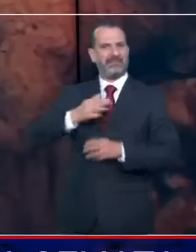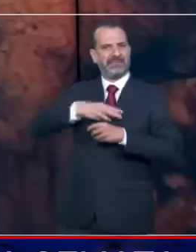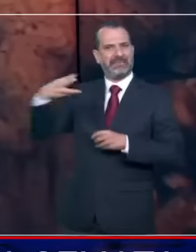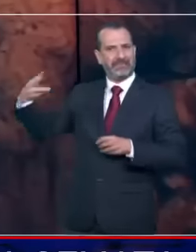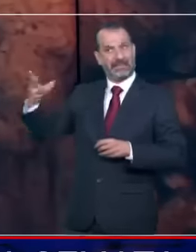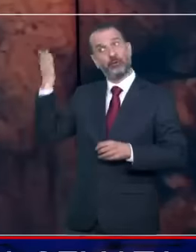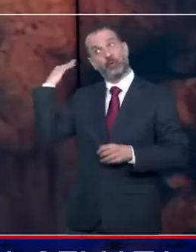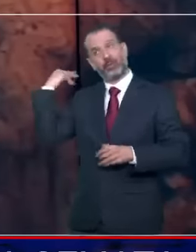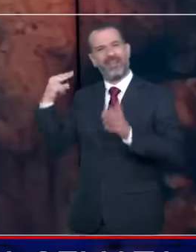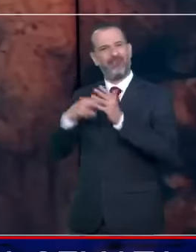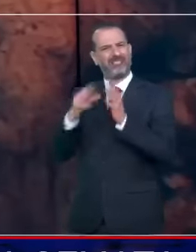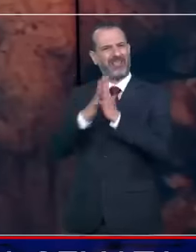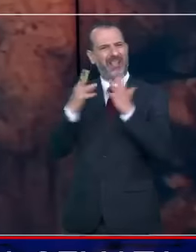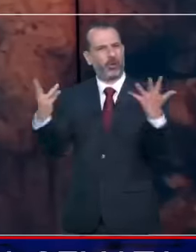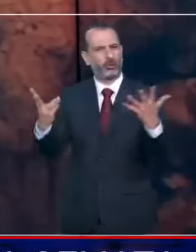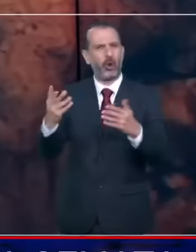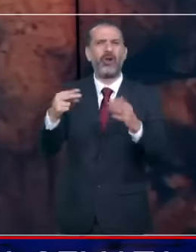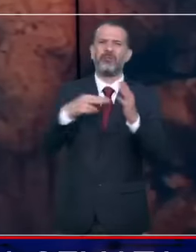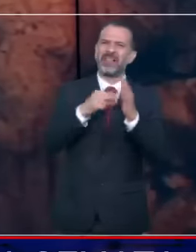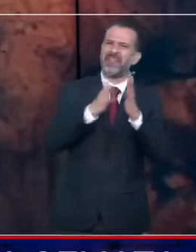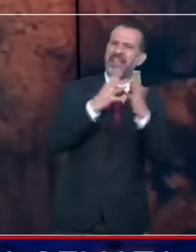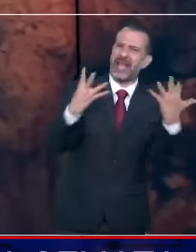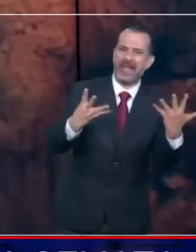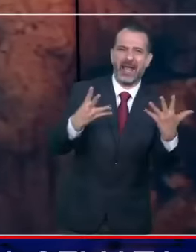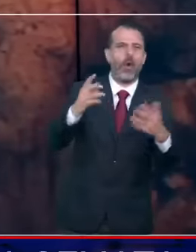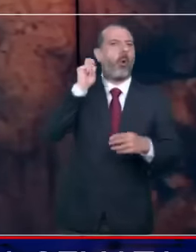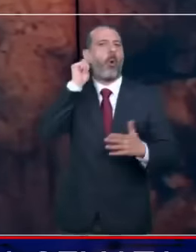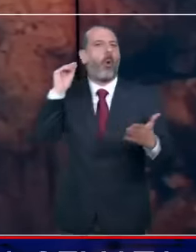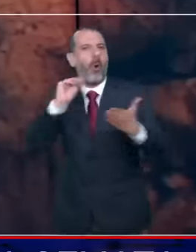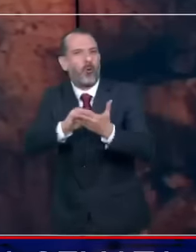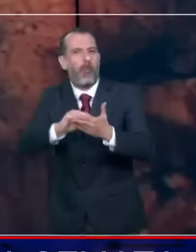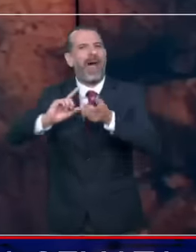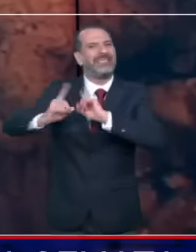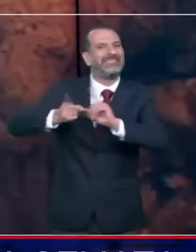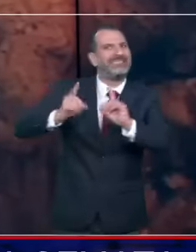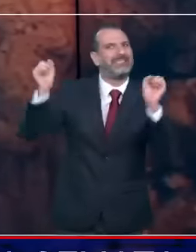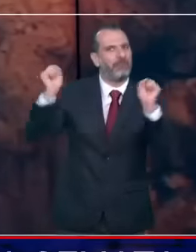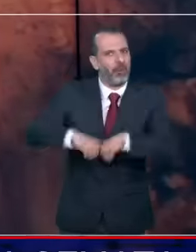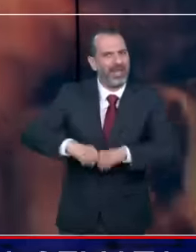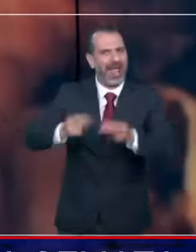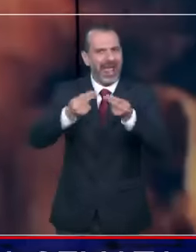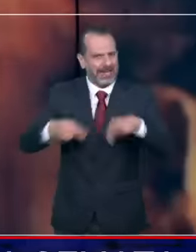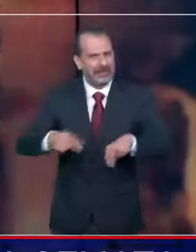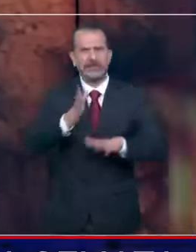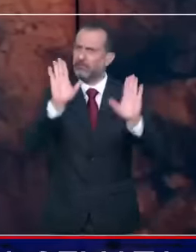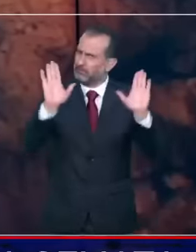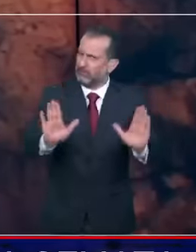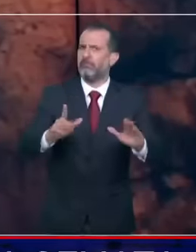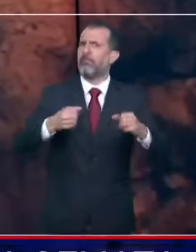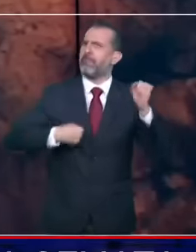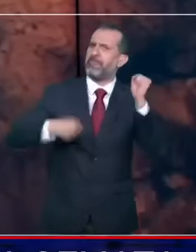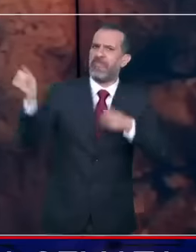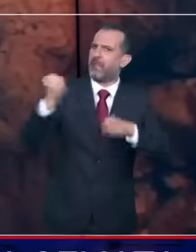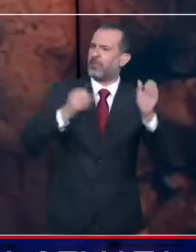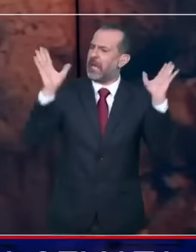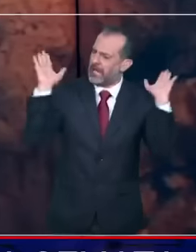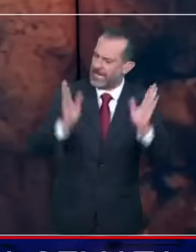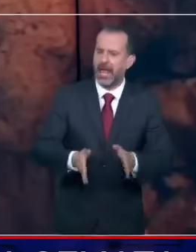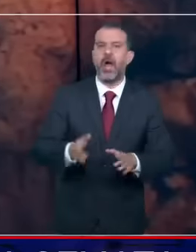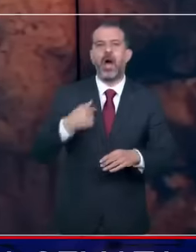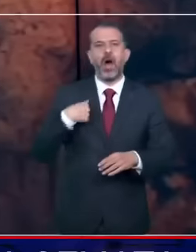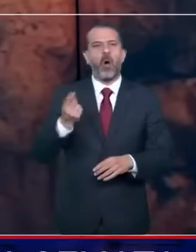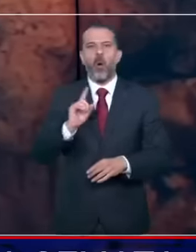το 2018-19 για τη Συμφωνία των Πρεσπών, για αυτήν τη λύση. Αλλά ουδέποτε